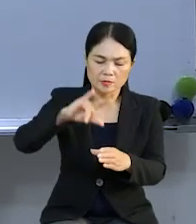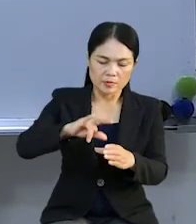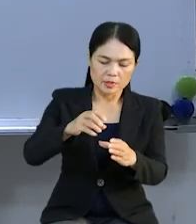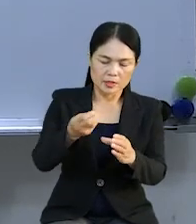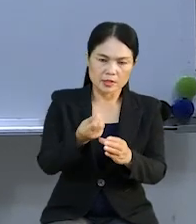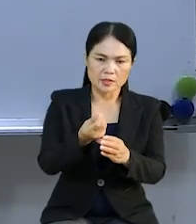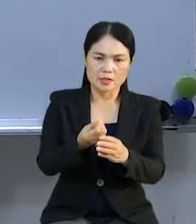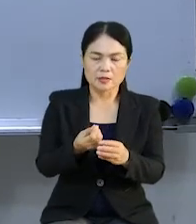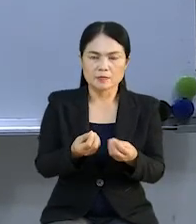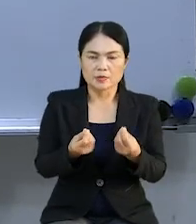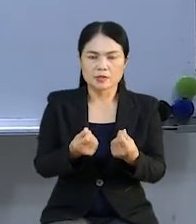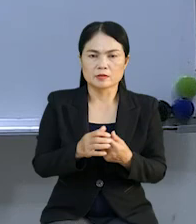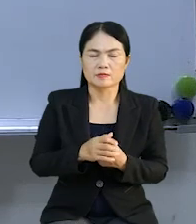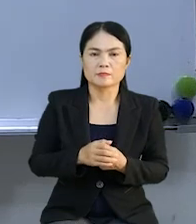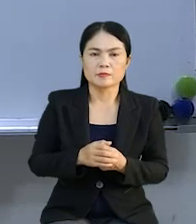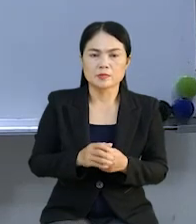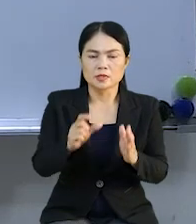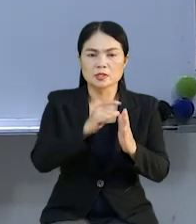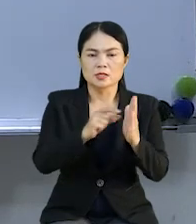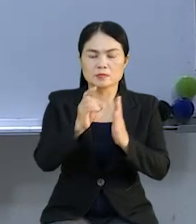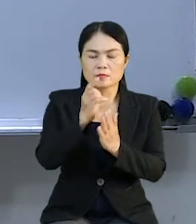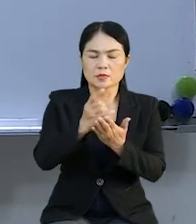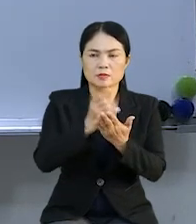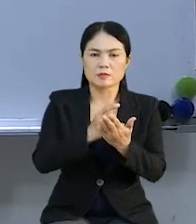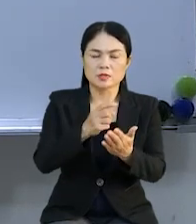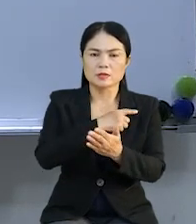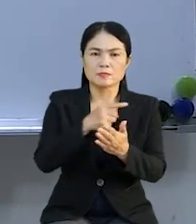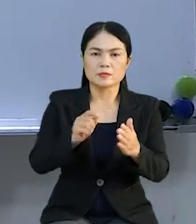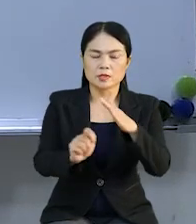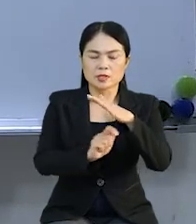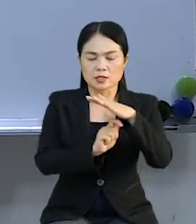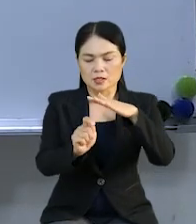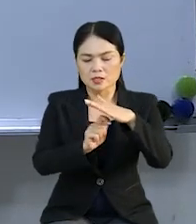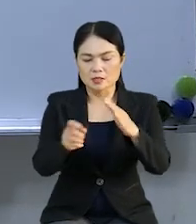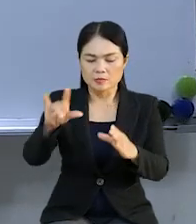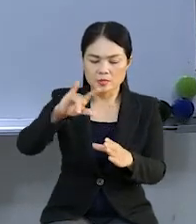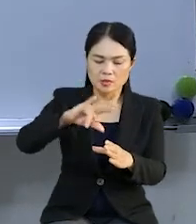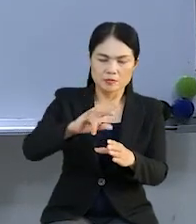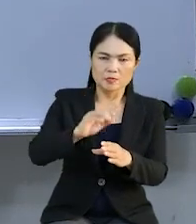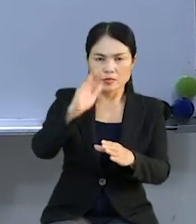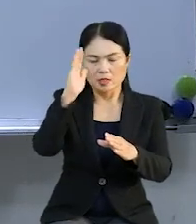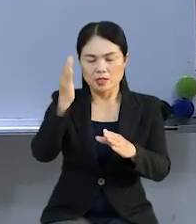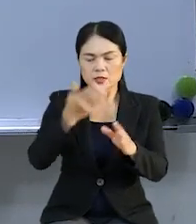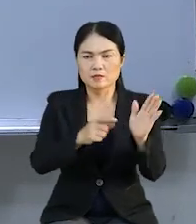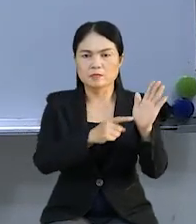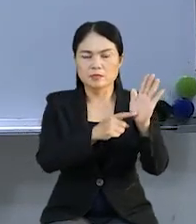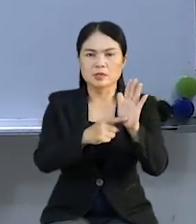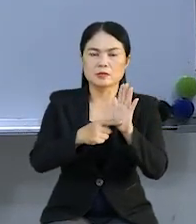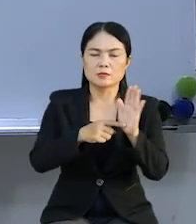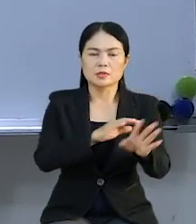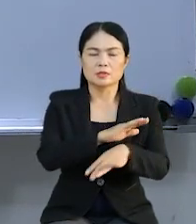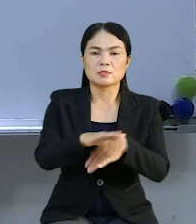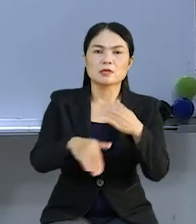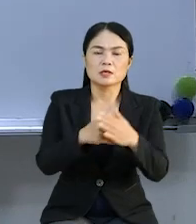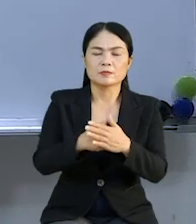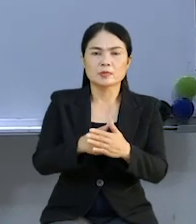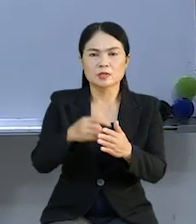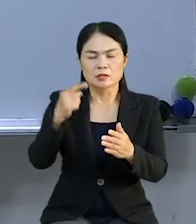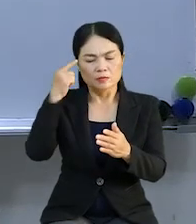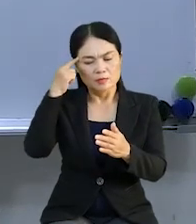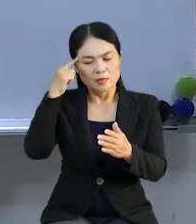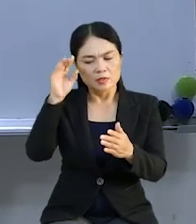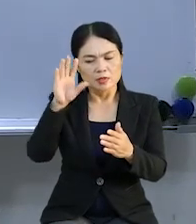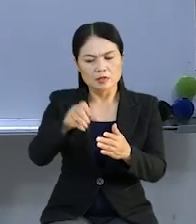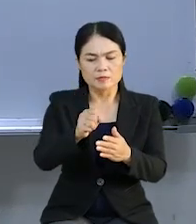ดบาดจังจำนองเชิงเมเรียนระบายเยิ้มรายเปล่งกาดรูปเพียบบานบางไฮจังอันนี้โกนสมานบันติ